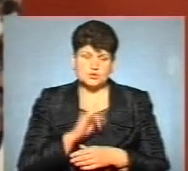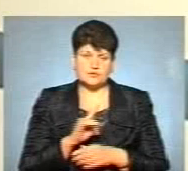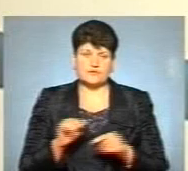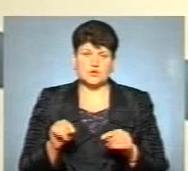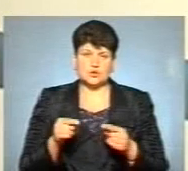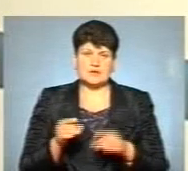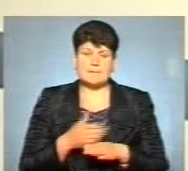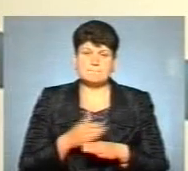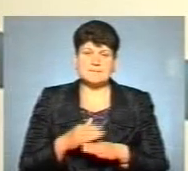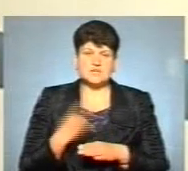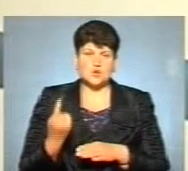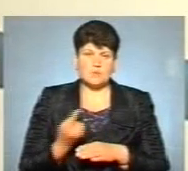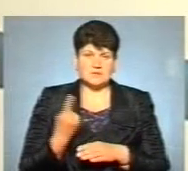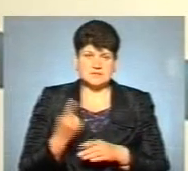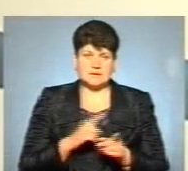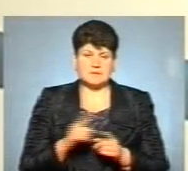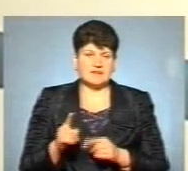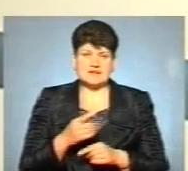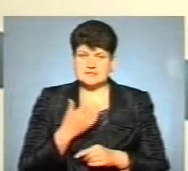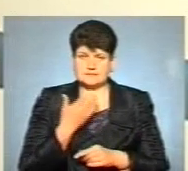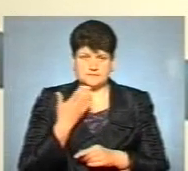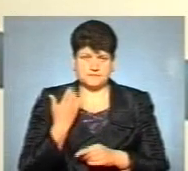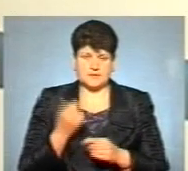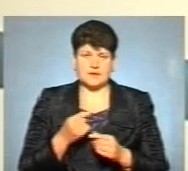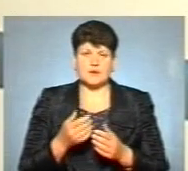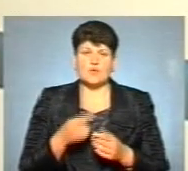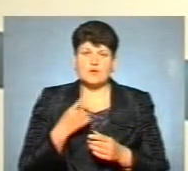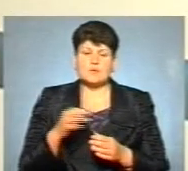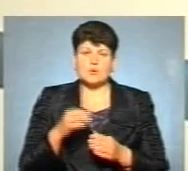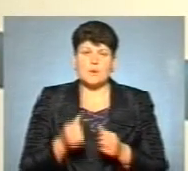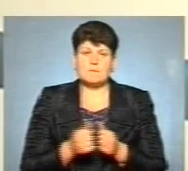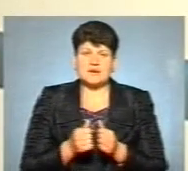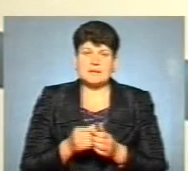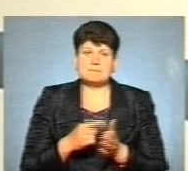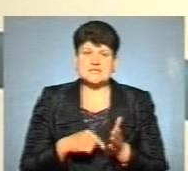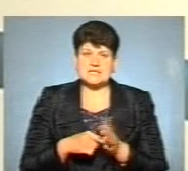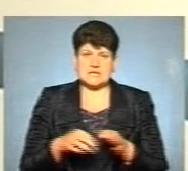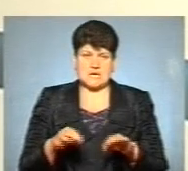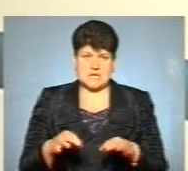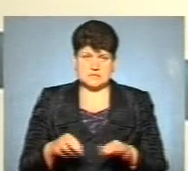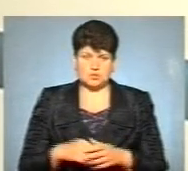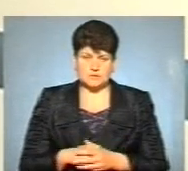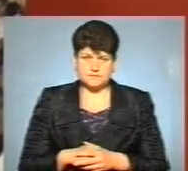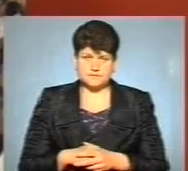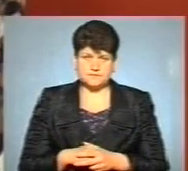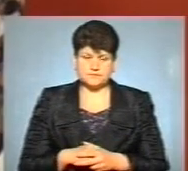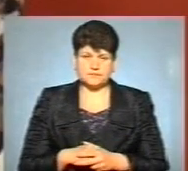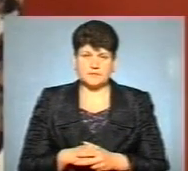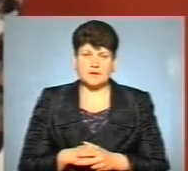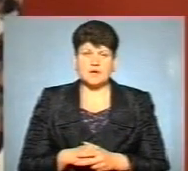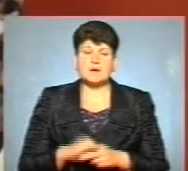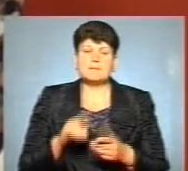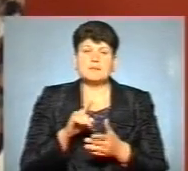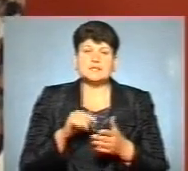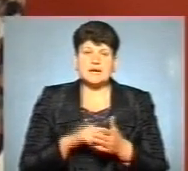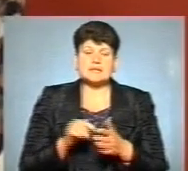відновлення міжобласних перевезень не обговорюється. Говориться про приміський, міський і приміський транспорт. Ще питання стосовно масового тестування.